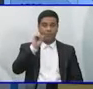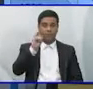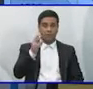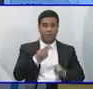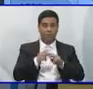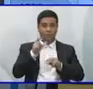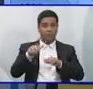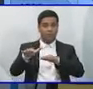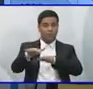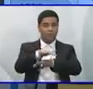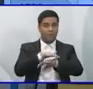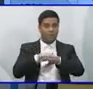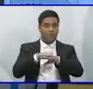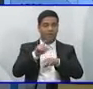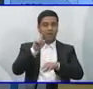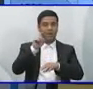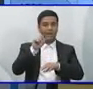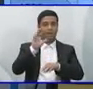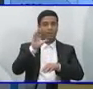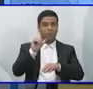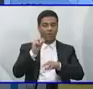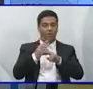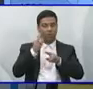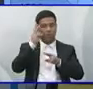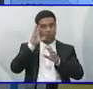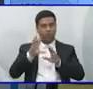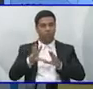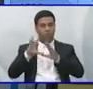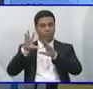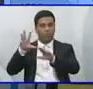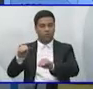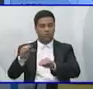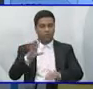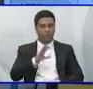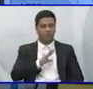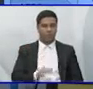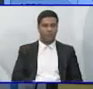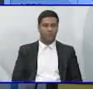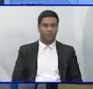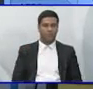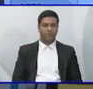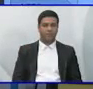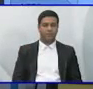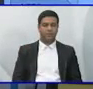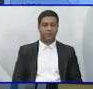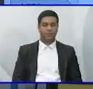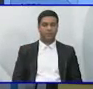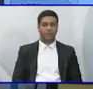18-asrda bu hududlar Xiva xonligi ta'siri ostida edi.